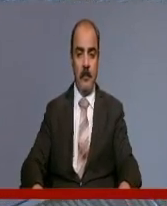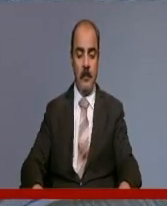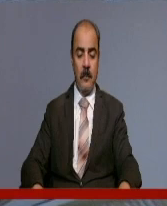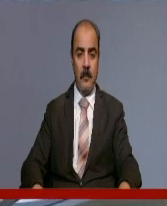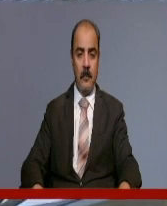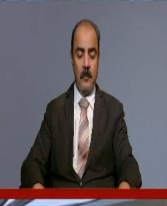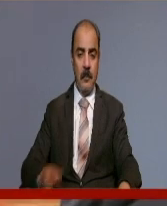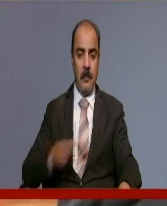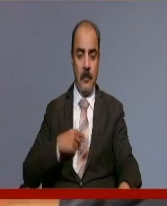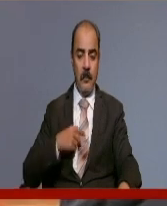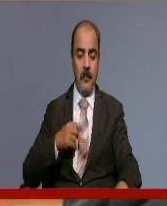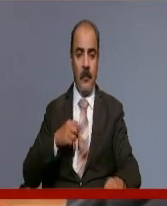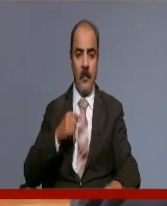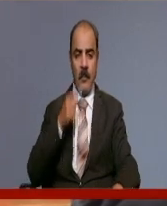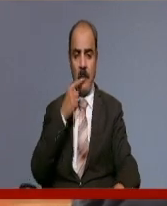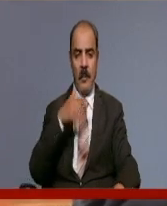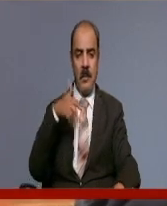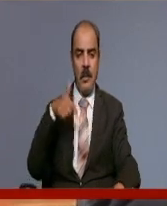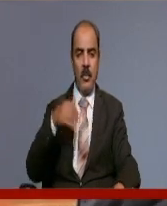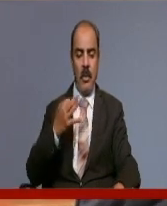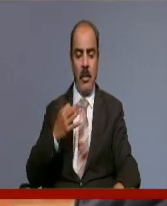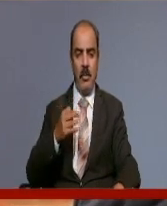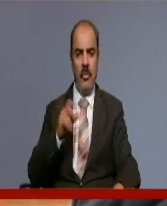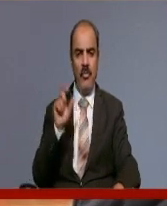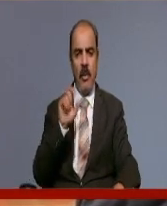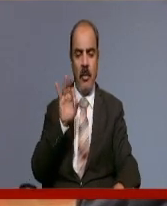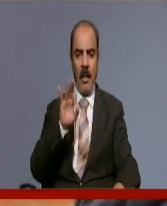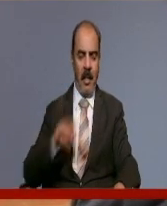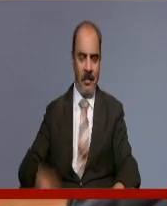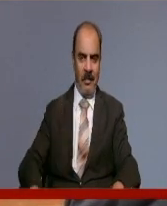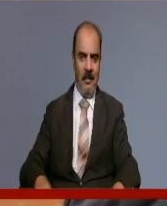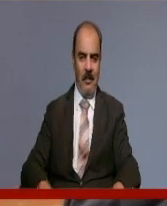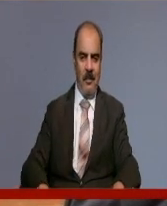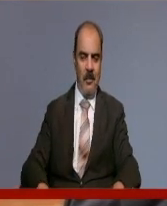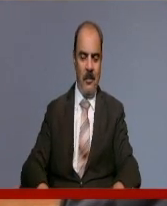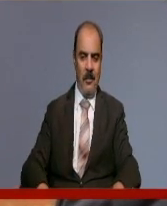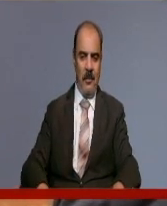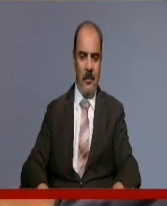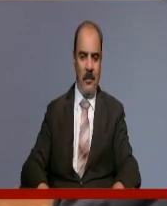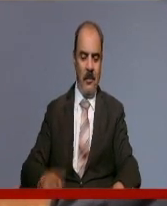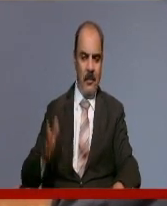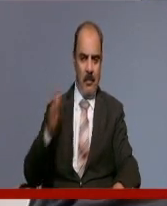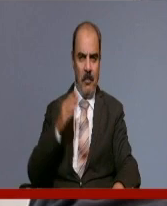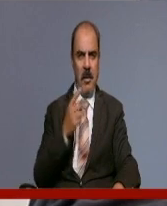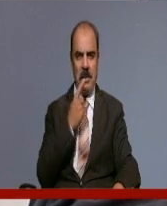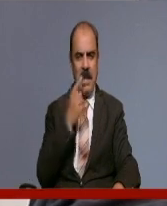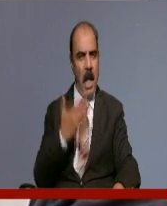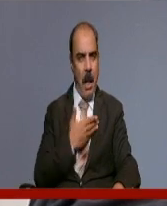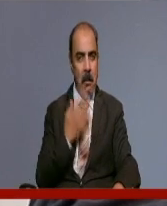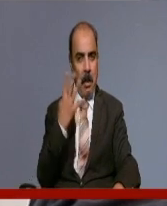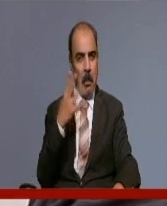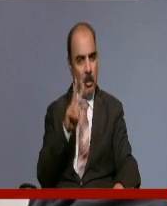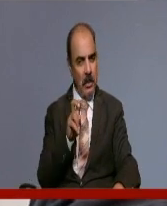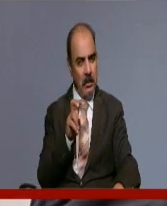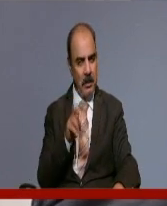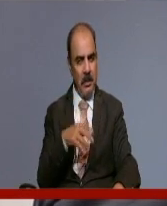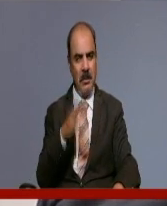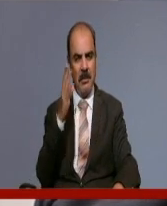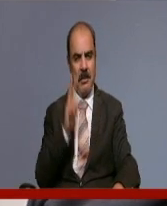انا مواليد 36 شهر 3 يبقوا كم 74 سبعه